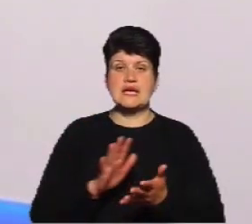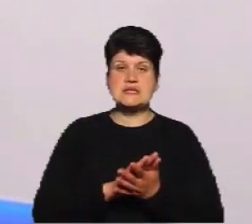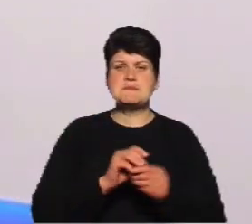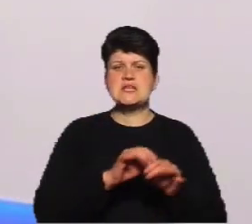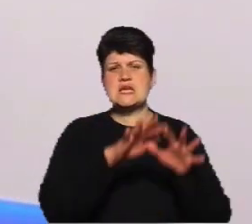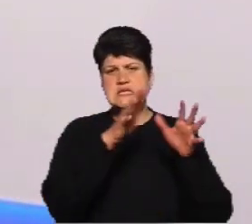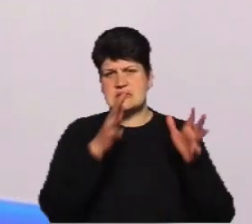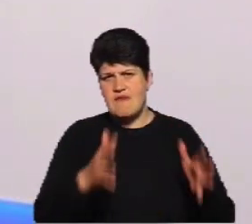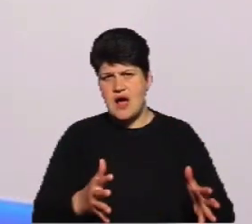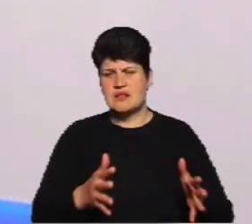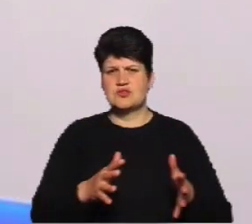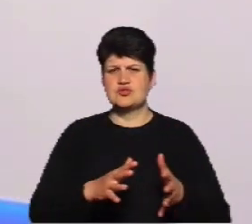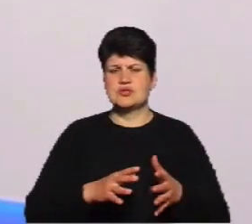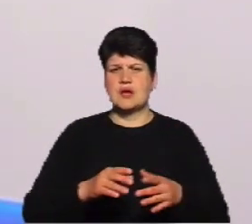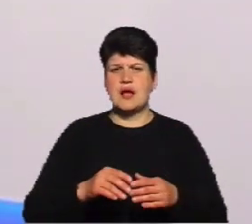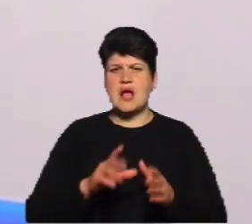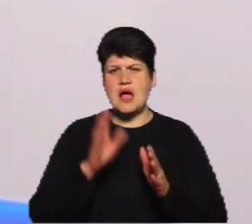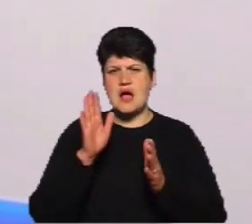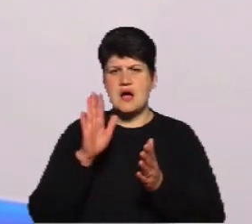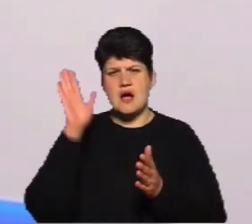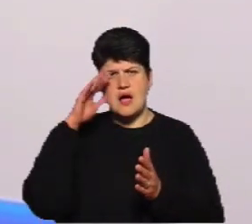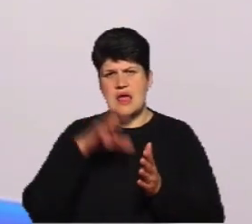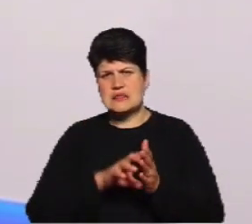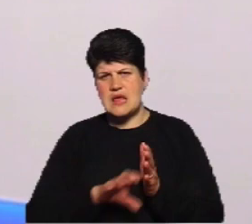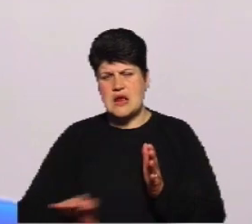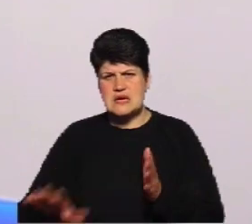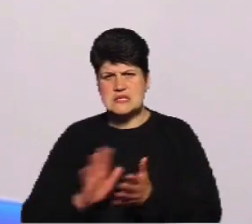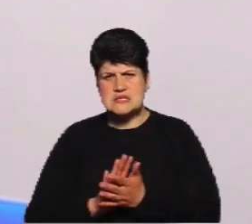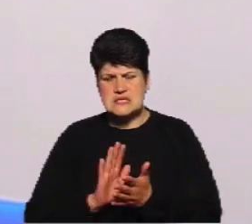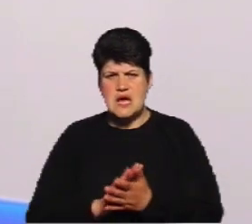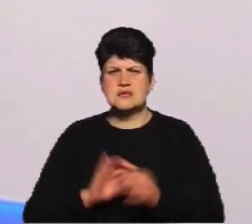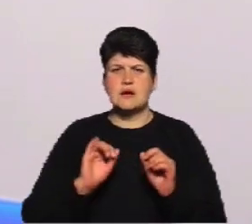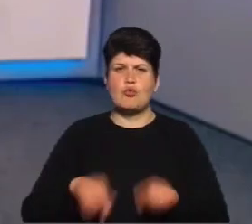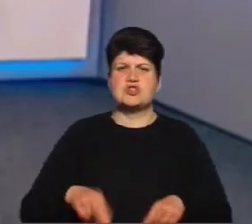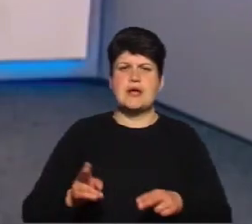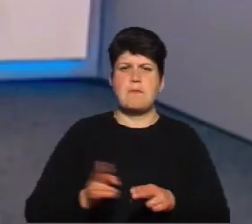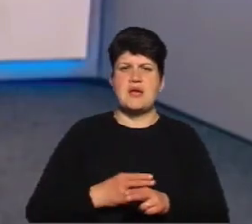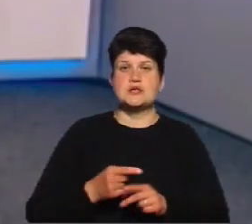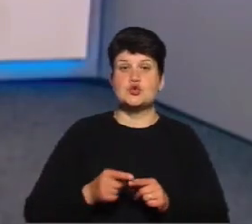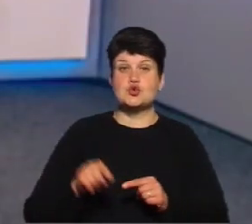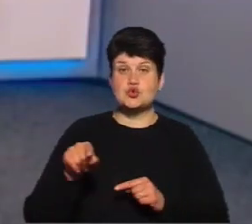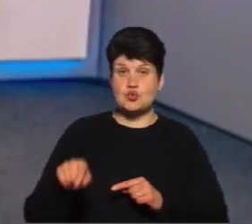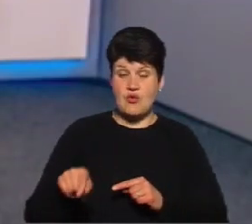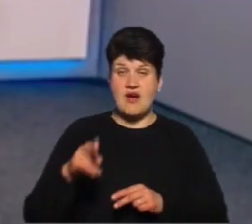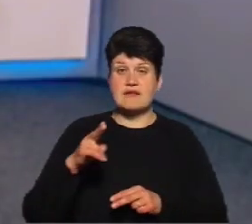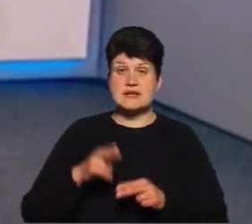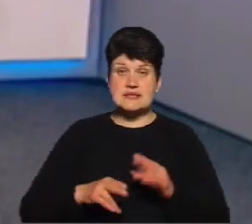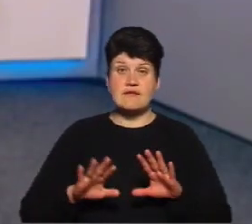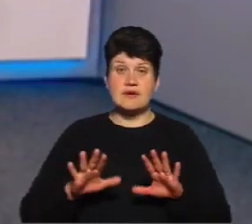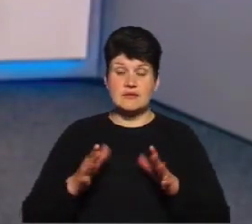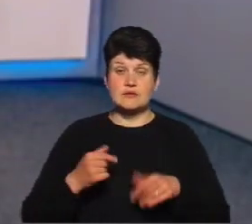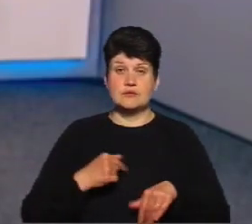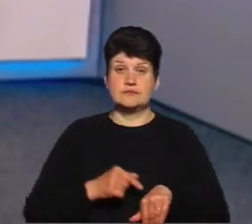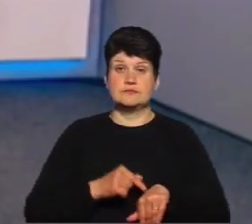як каналізація і так далі, можна жити і без цього. Але в кінцевому варіанті воно ж відбивається на